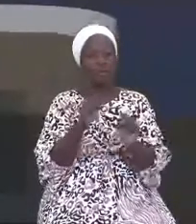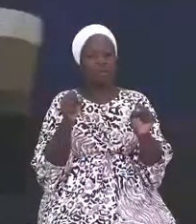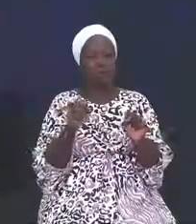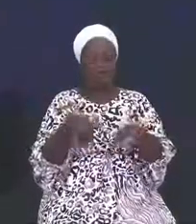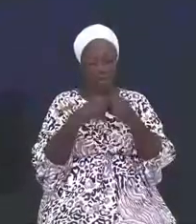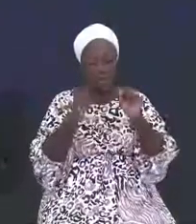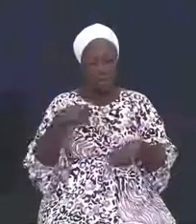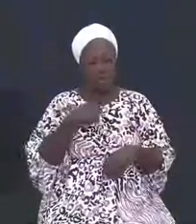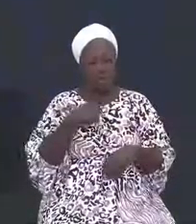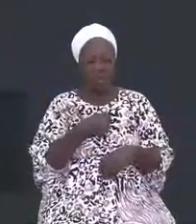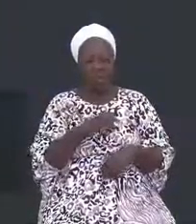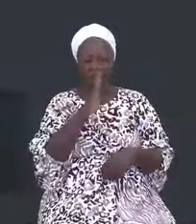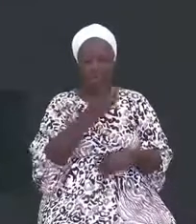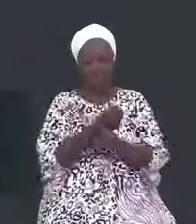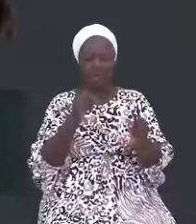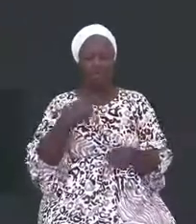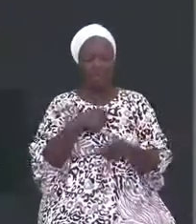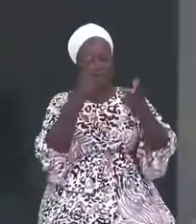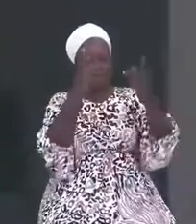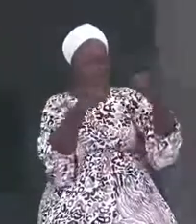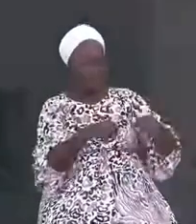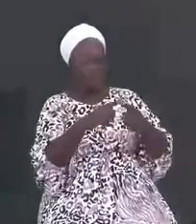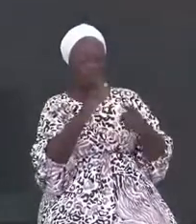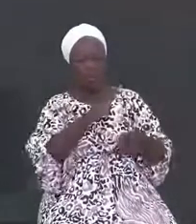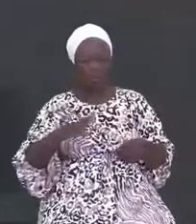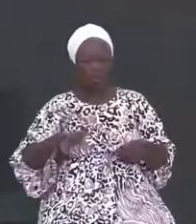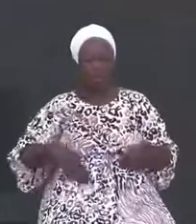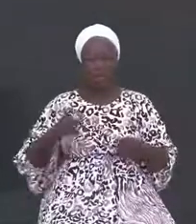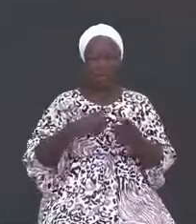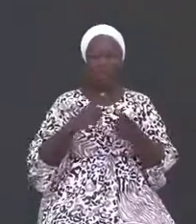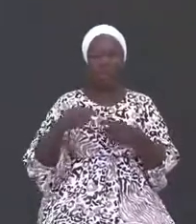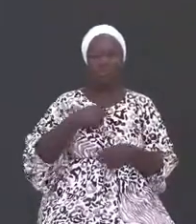sauvés alors? Viens à Christ et tu diras,